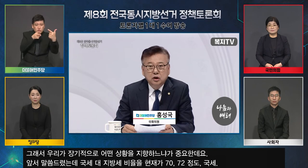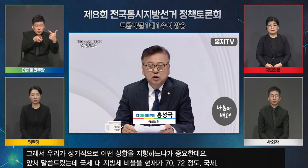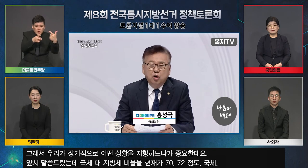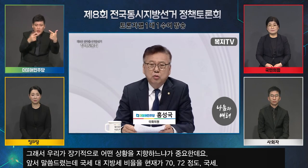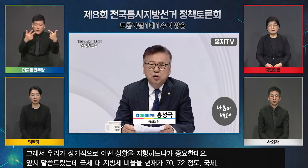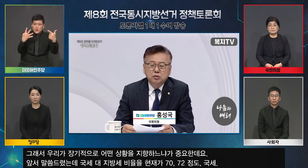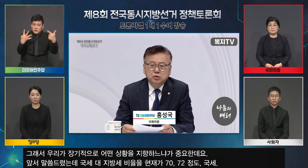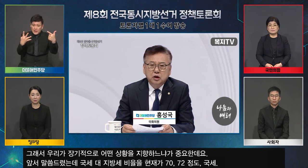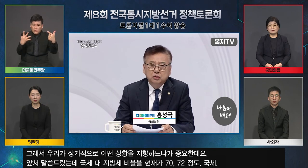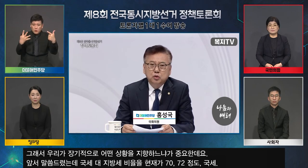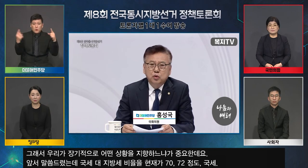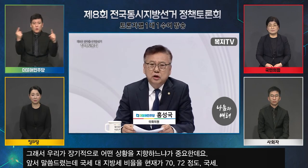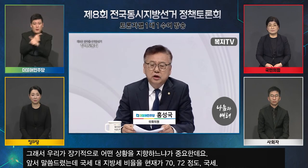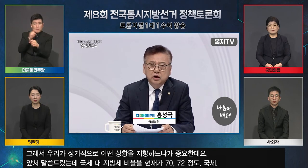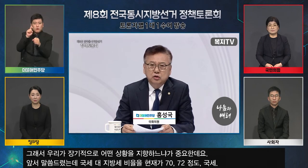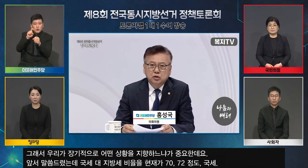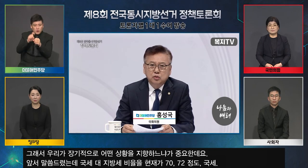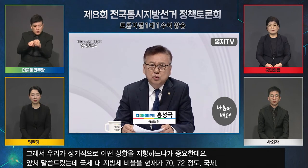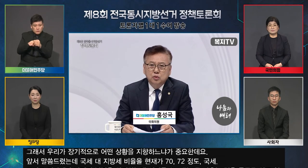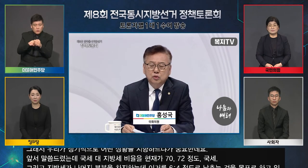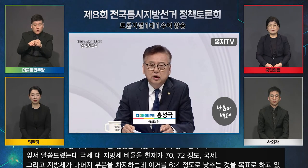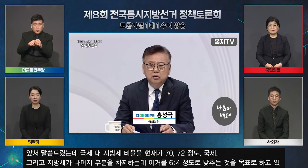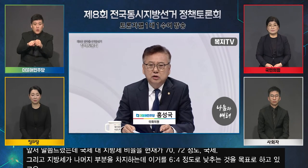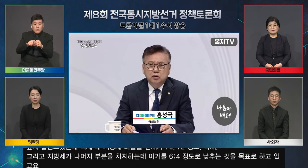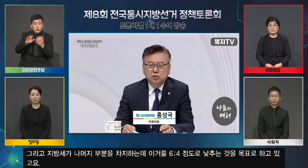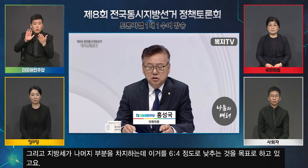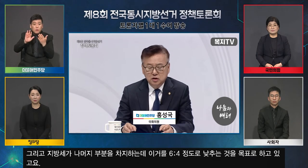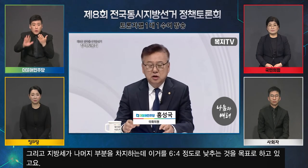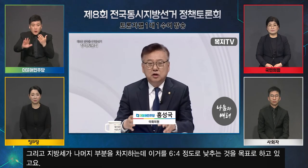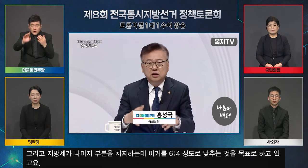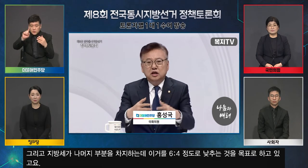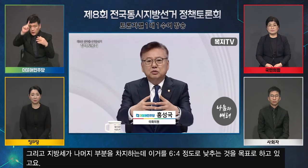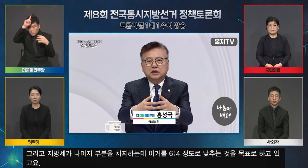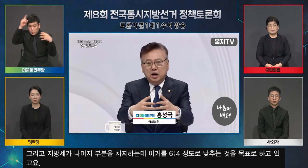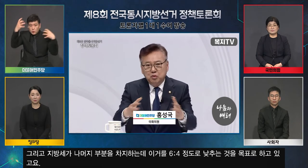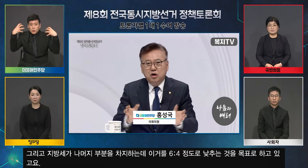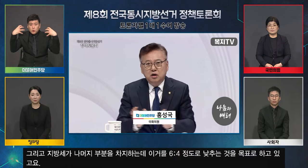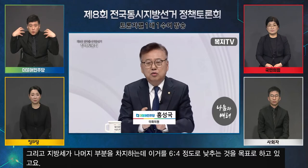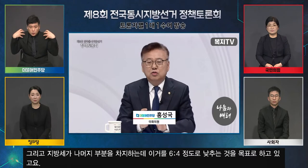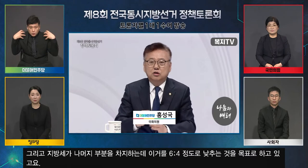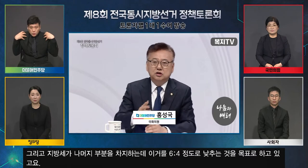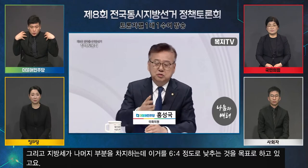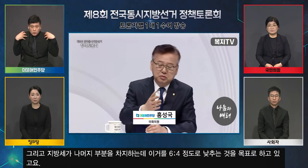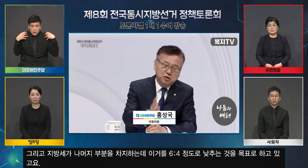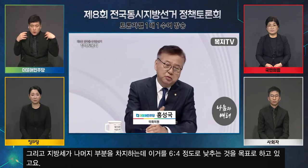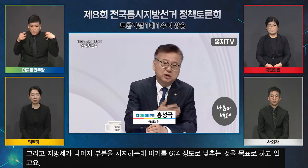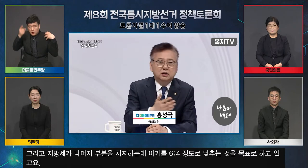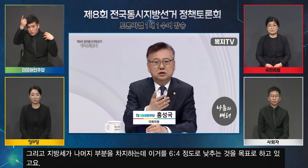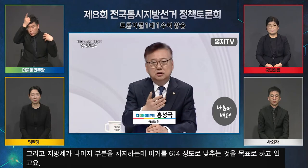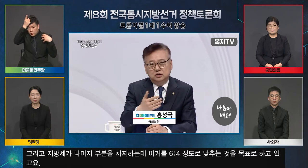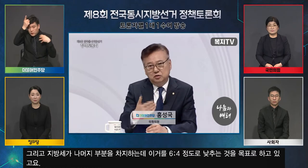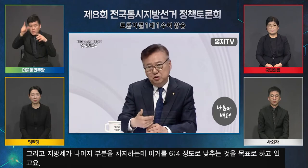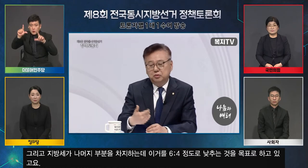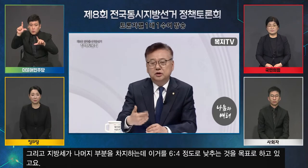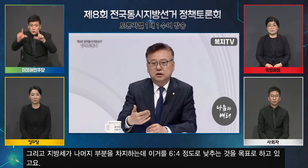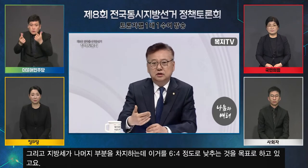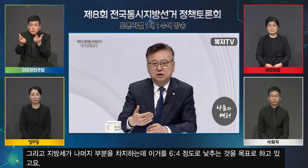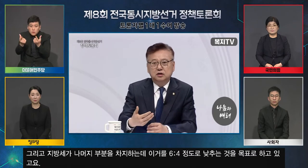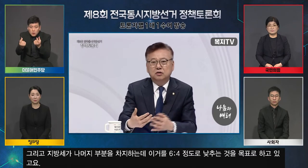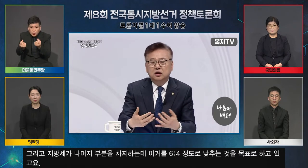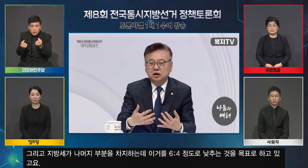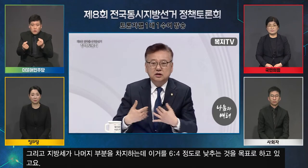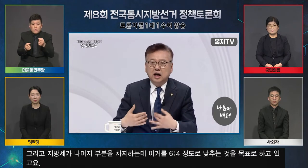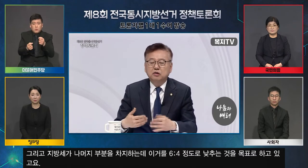하고 있고요. 더 멀리 본다면 독일의 어떤 공동세 형태로 세금을 다 모아서 지방 몇 퍼센트, 지역 몇